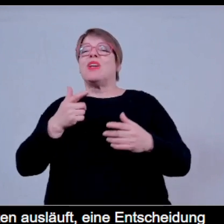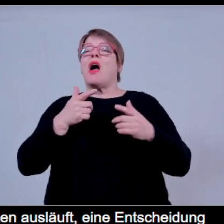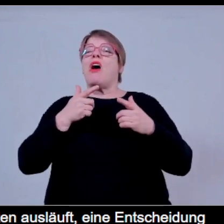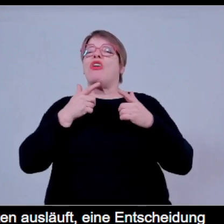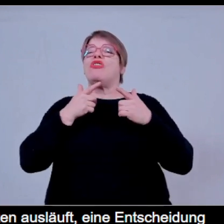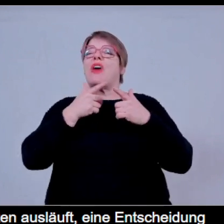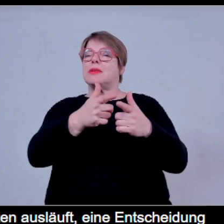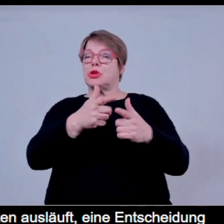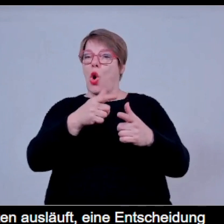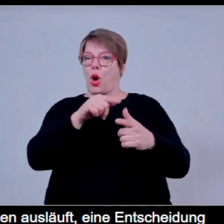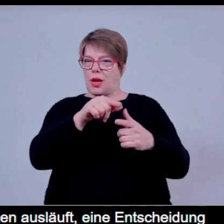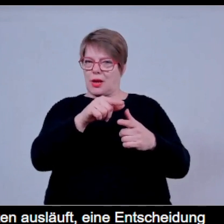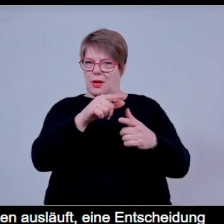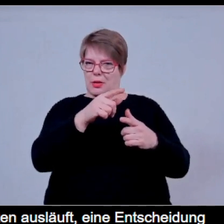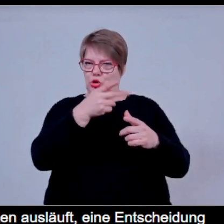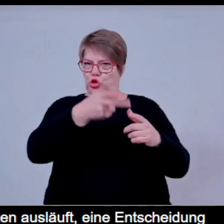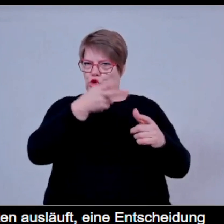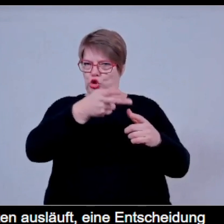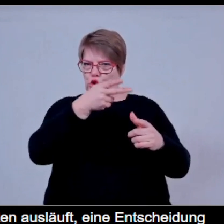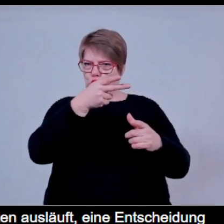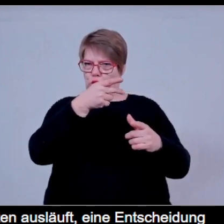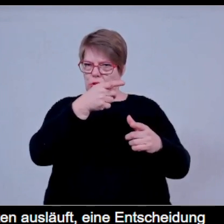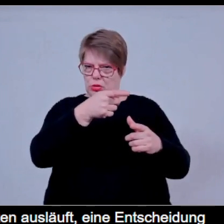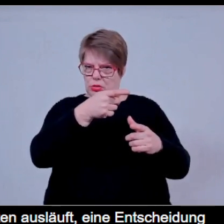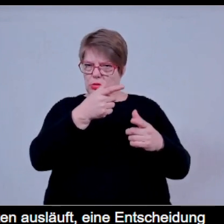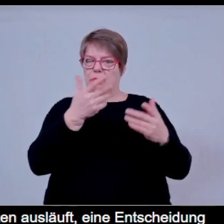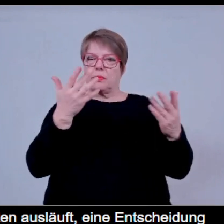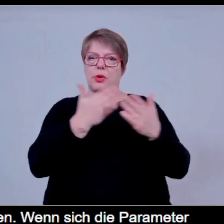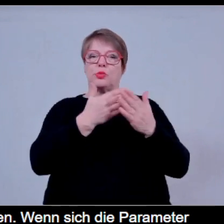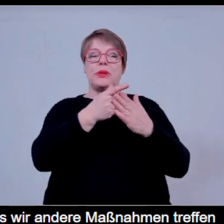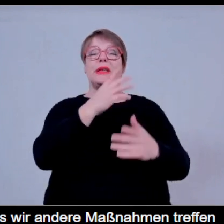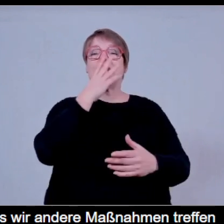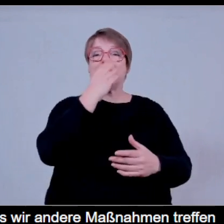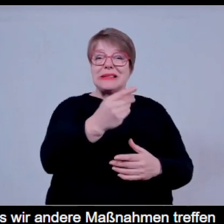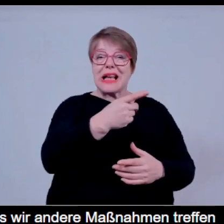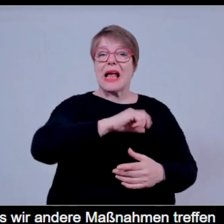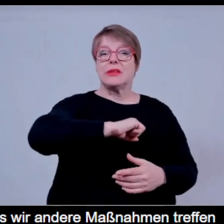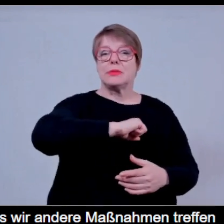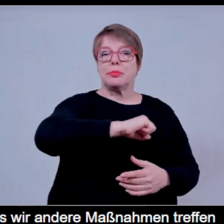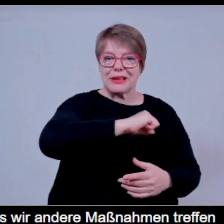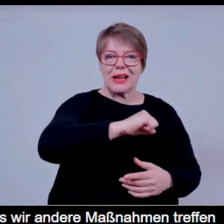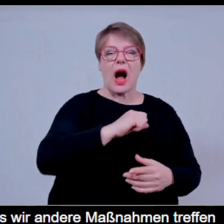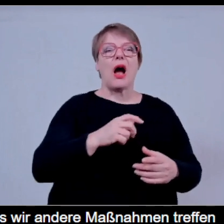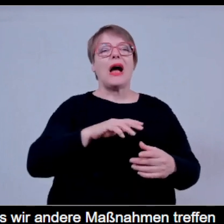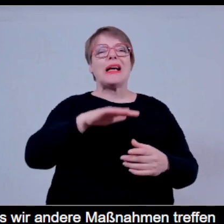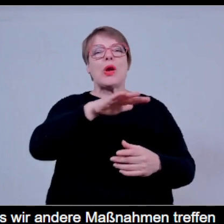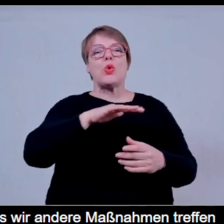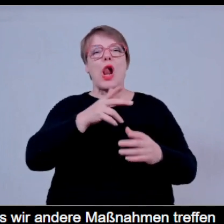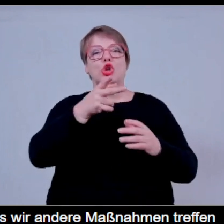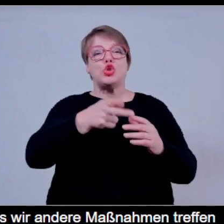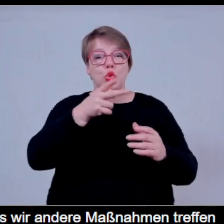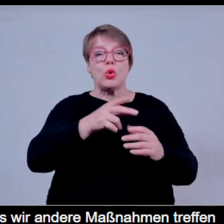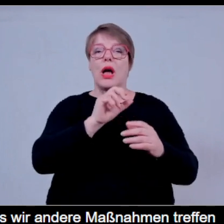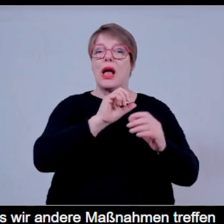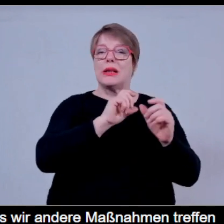Ja, das ist ganz einfach. Der Fernverkehr, für den ist der Bund zuständig und die Deutsche Bahn ausschließlich. Und darum hat der